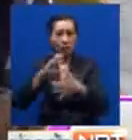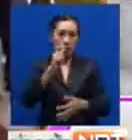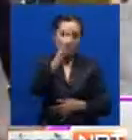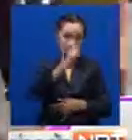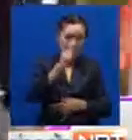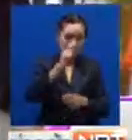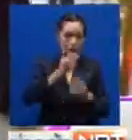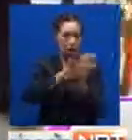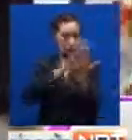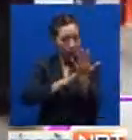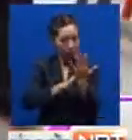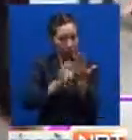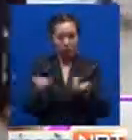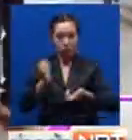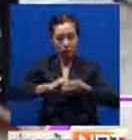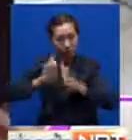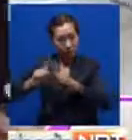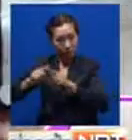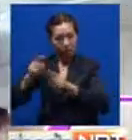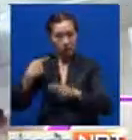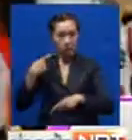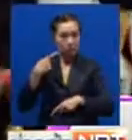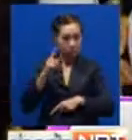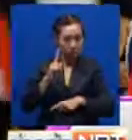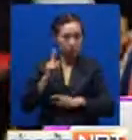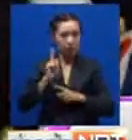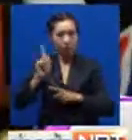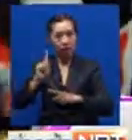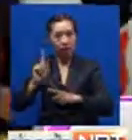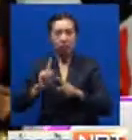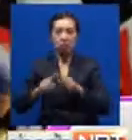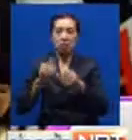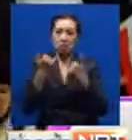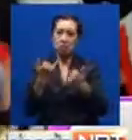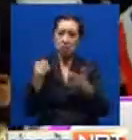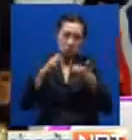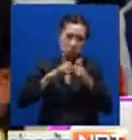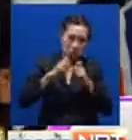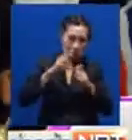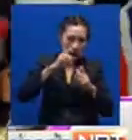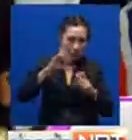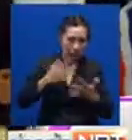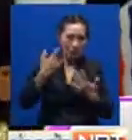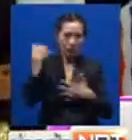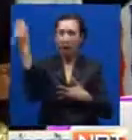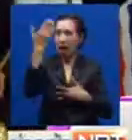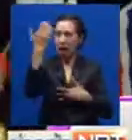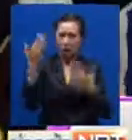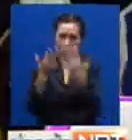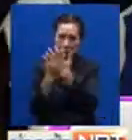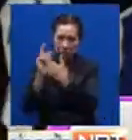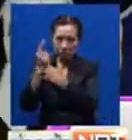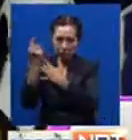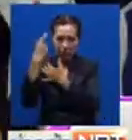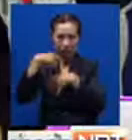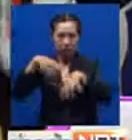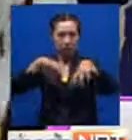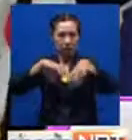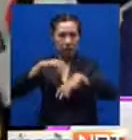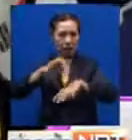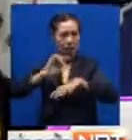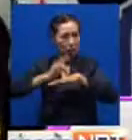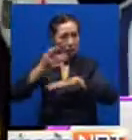ที่สำคัญๆไม่ว่าจะเป็นภัยคุกคามรูปแบบใหม่การเปลี่ยนแปลงสภาพภูมิอากาศและการจัดการภัยพิบัติ